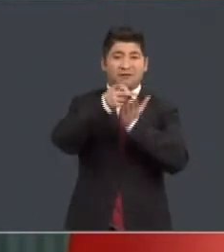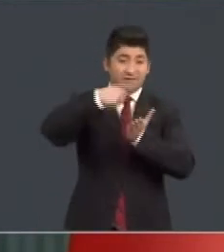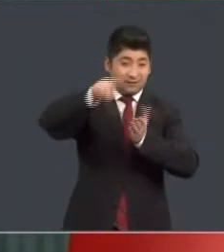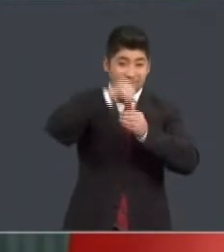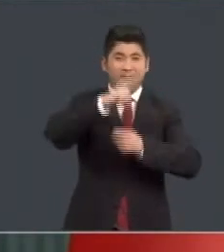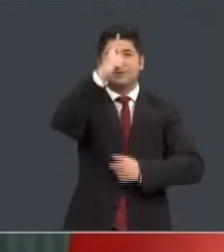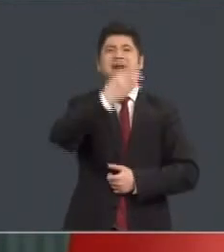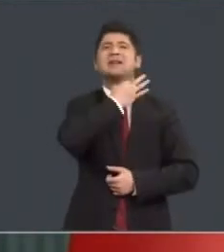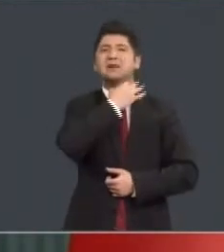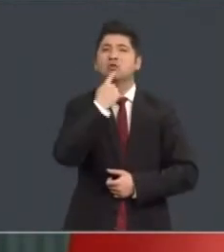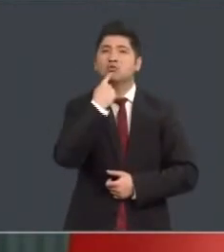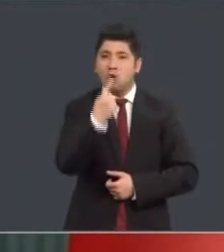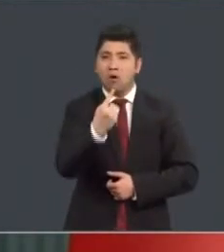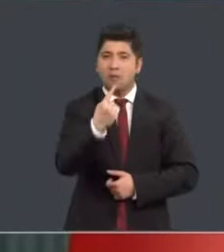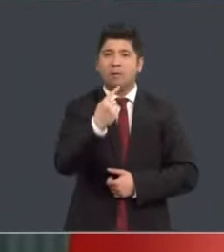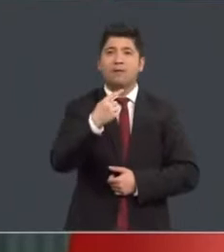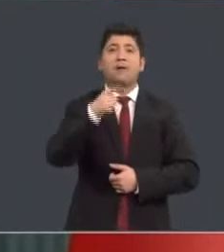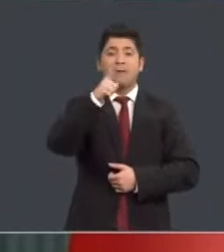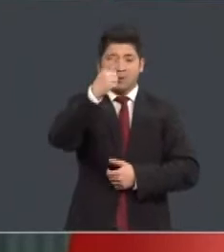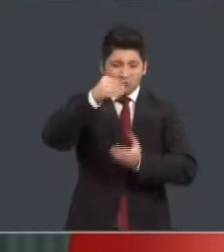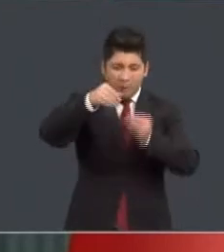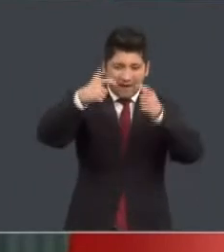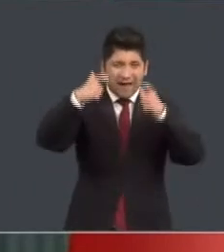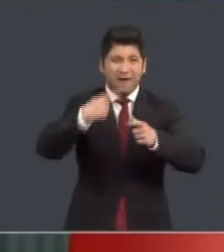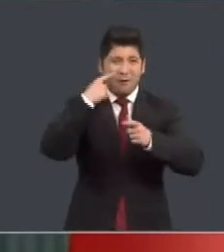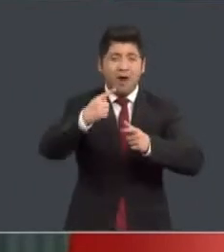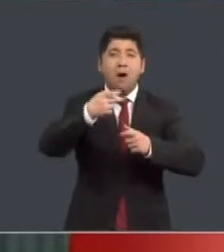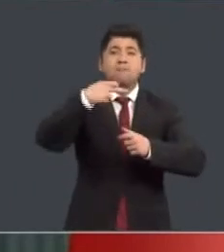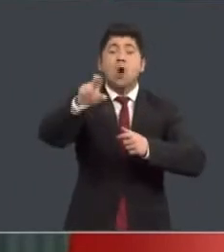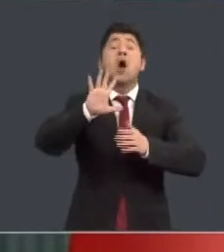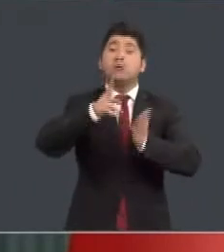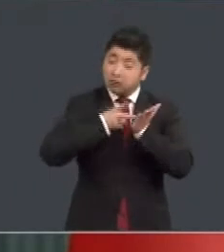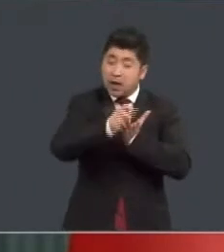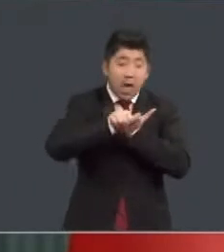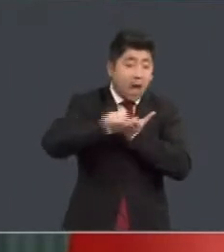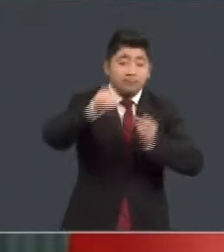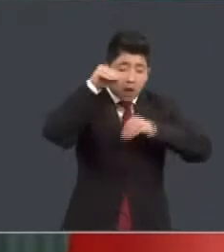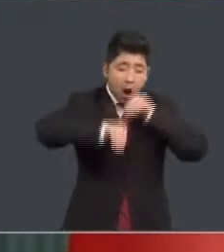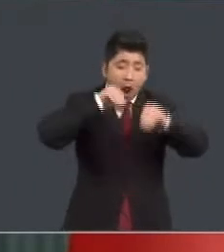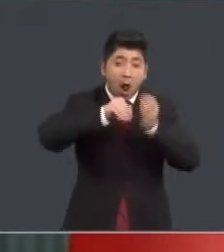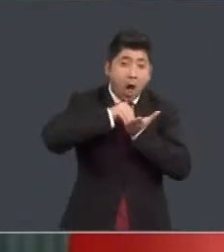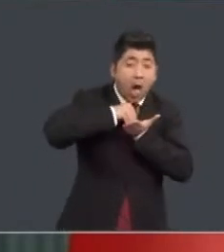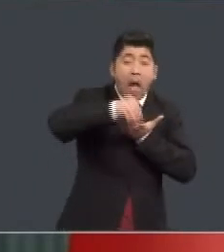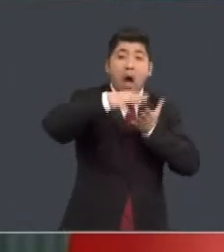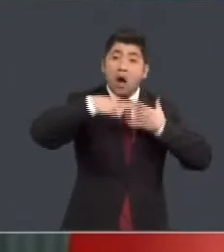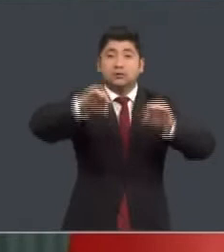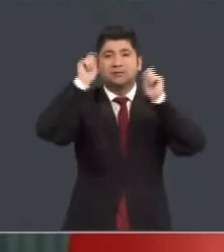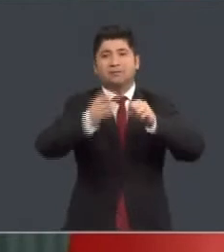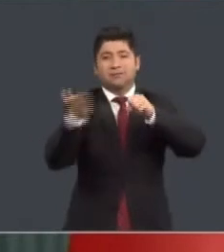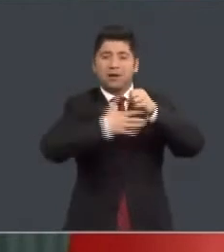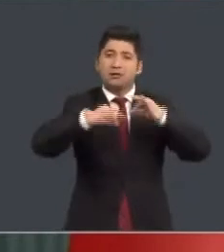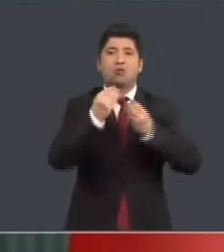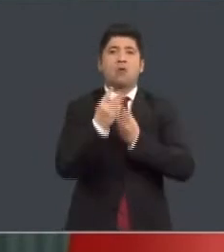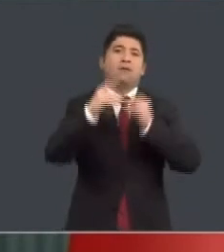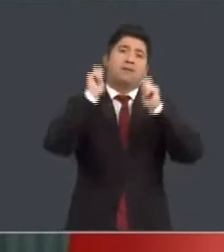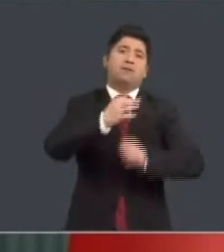müjdeler verdi Toprak Mahsulleri Ofisinin geçen yıl ton başına bin 650 lira olan sert ekmeklik buğday alım fiyatını 2 bin